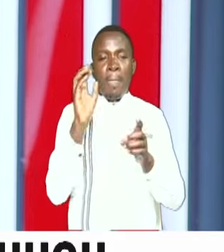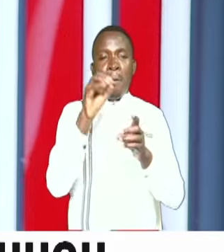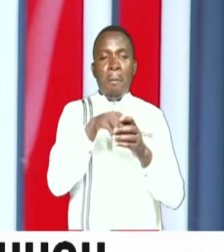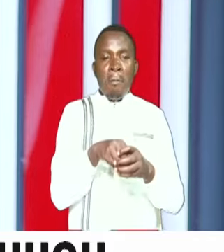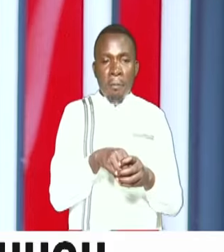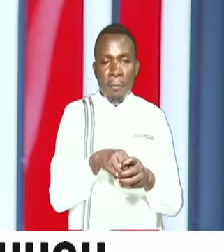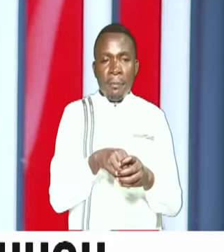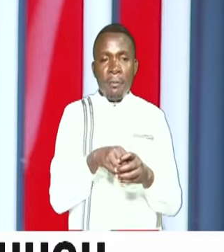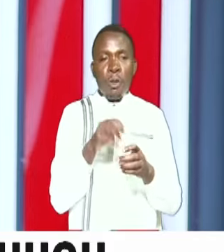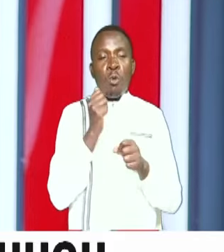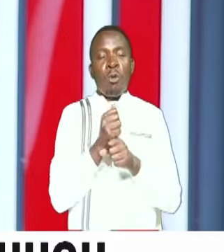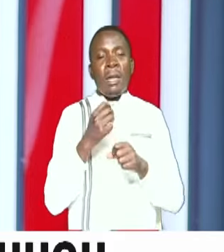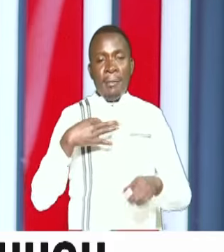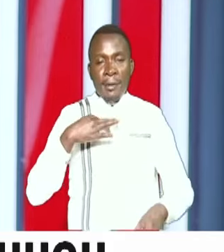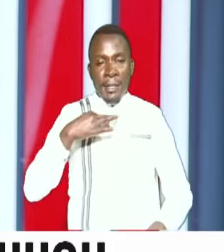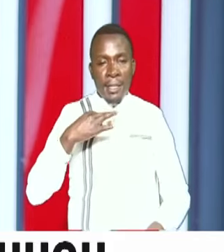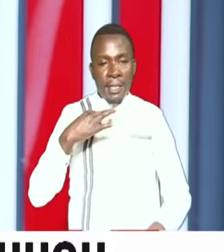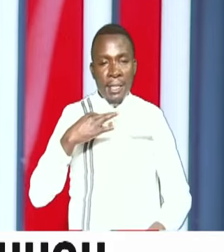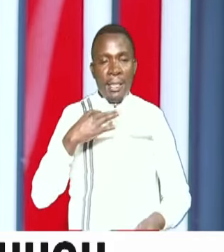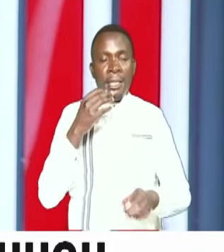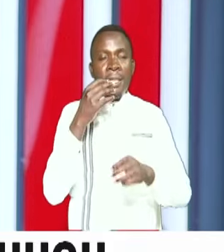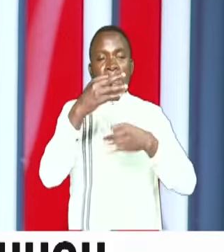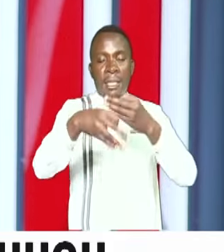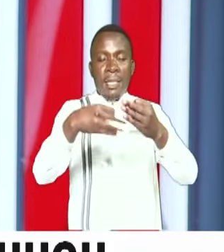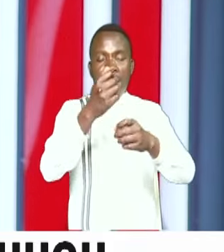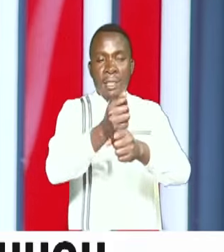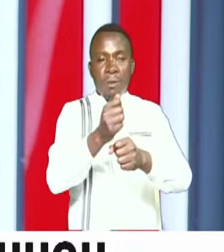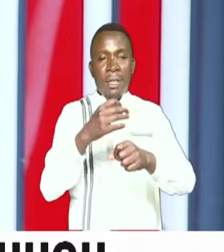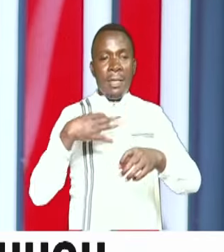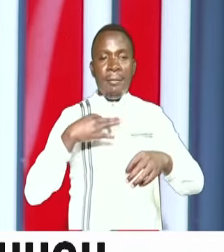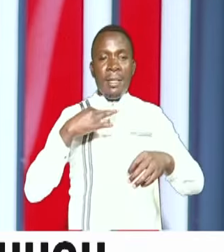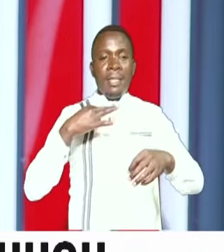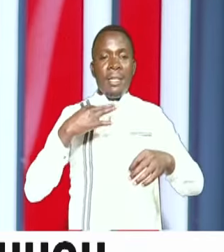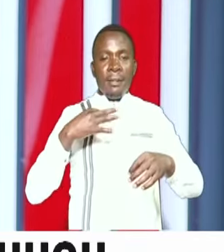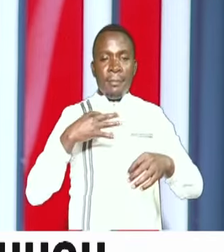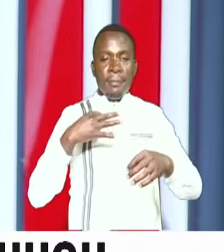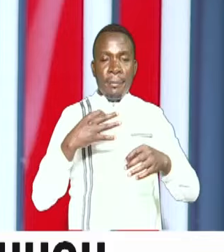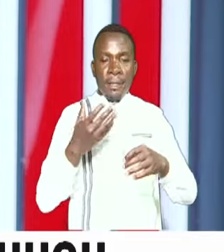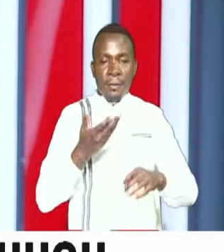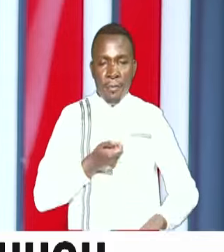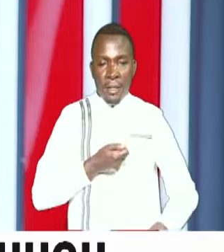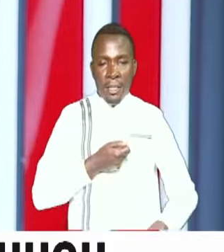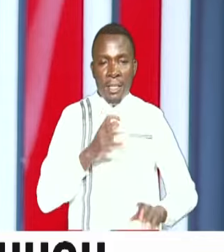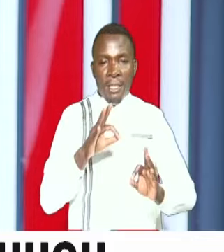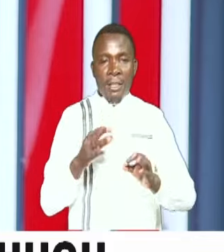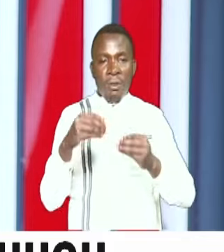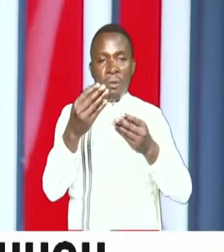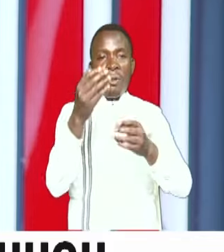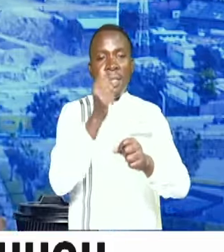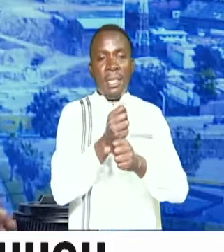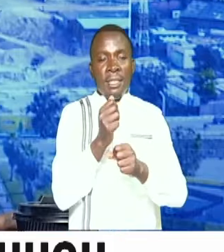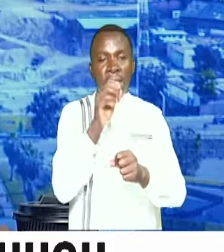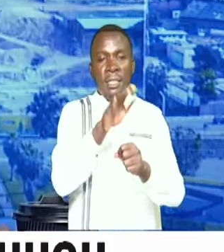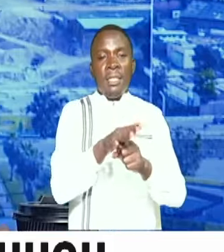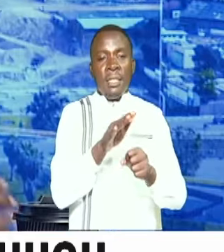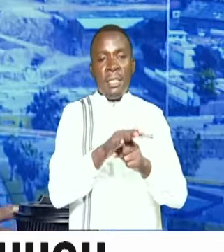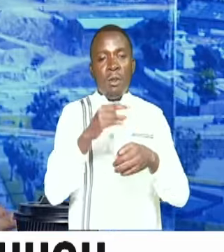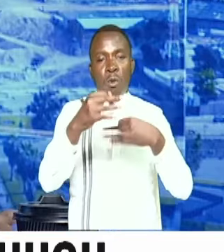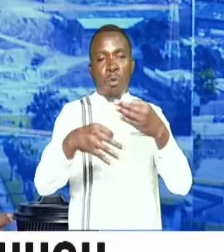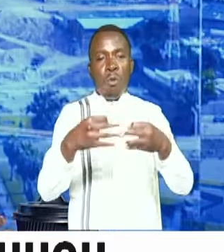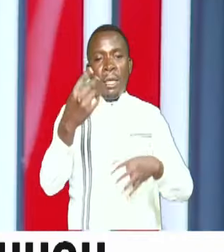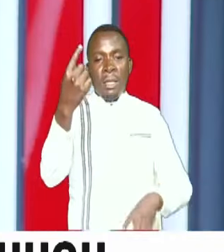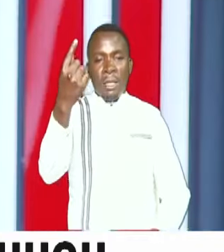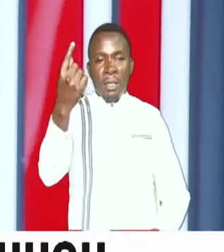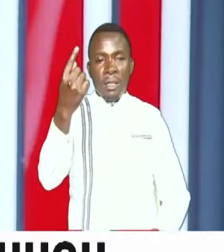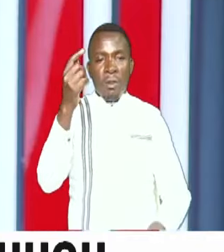mu gukora imyenda kuko buriya nk'inganda zikora imyenda zigira ikintu cyo gutanga akazi cyane nk'uruganda rumwe